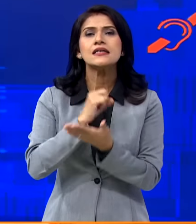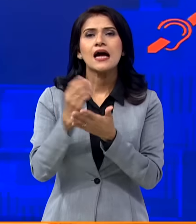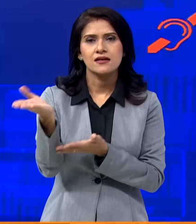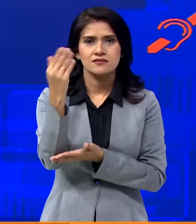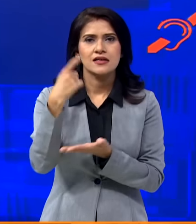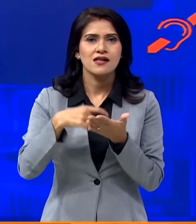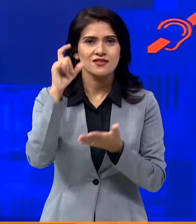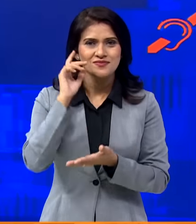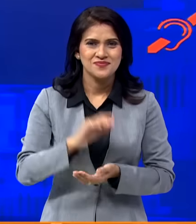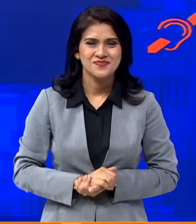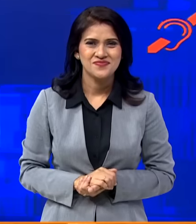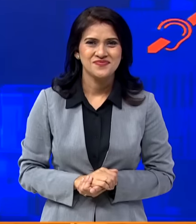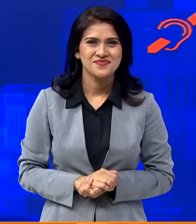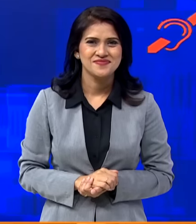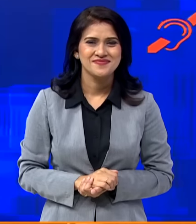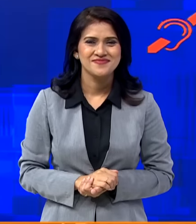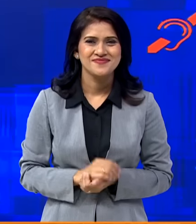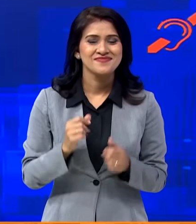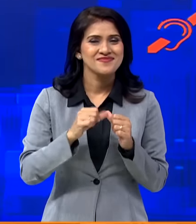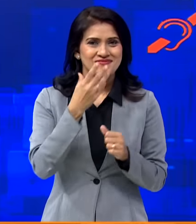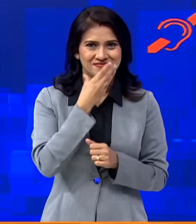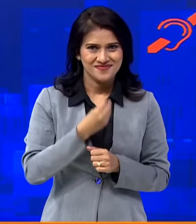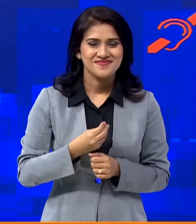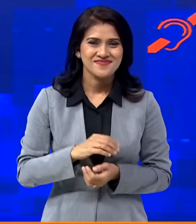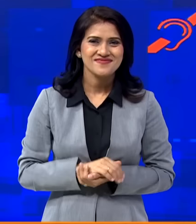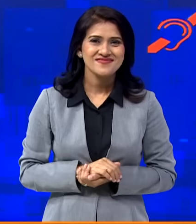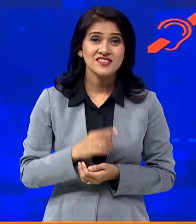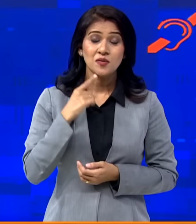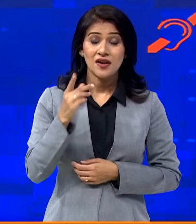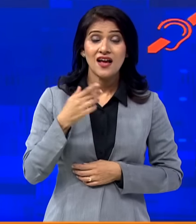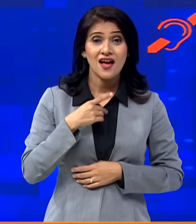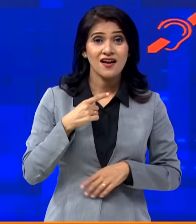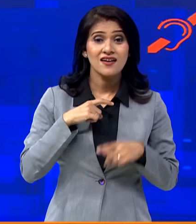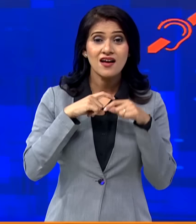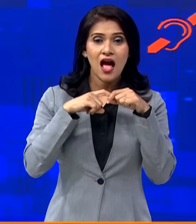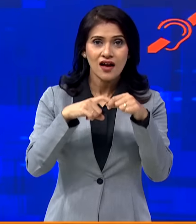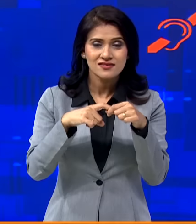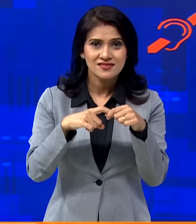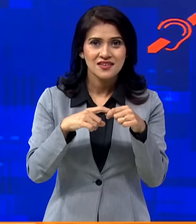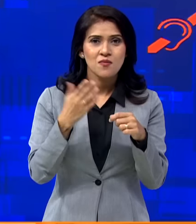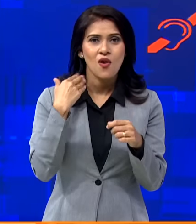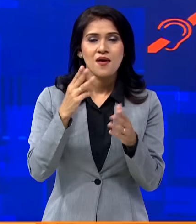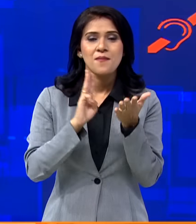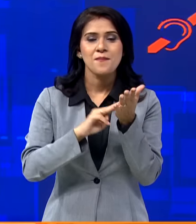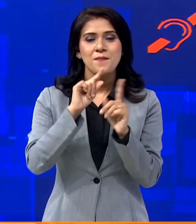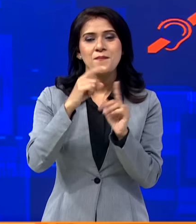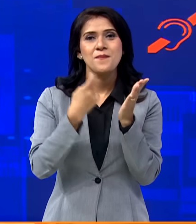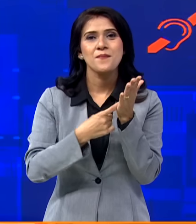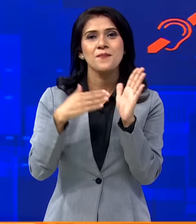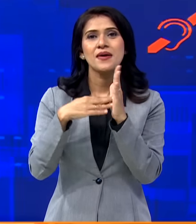ना उनके बारे में उनके बारे में जब पूछते हैं ना तो मैं लोगों को मिर्जा गालिब का एक शेर सुनाता